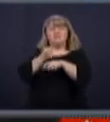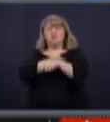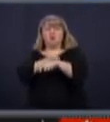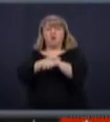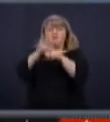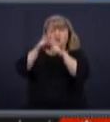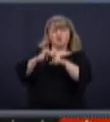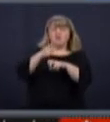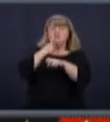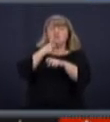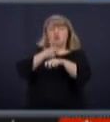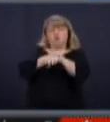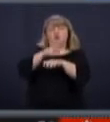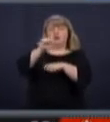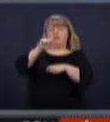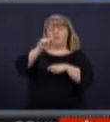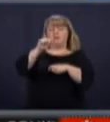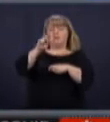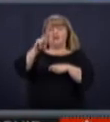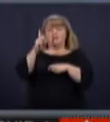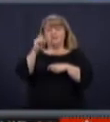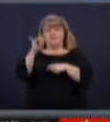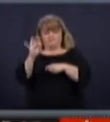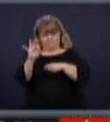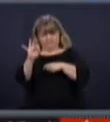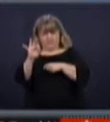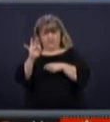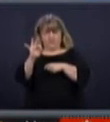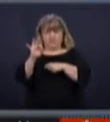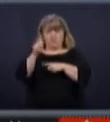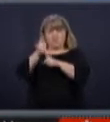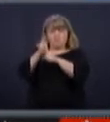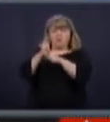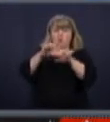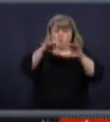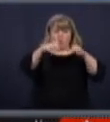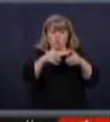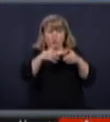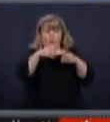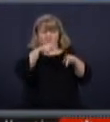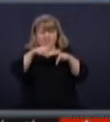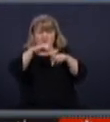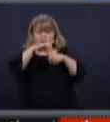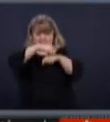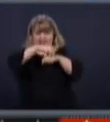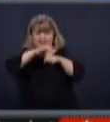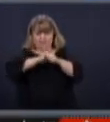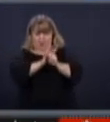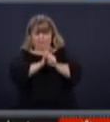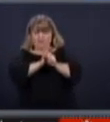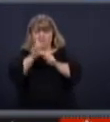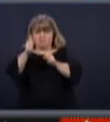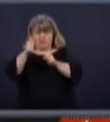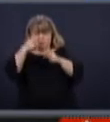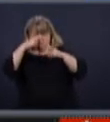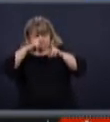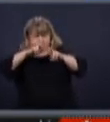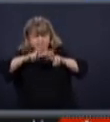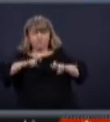un nombre quand même important de patients. On me dit que c'est le nombre le plus élevé de patients au